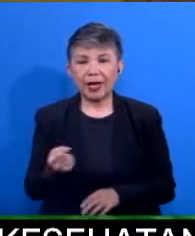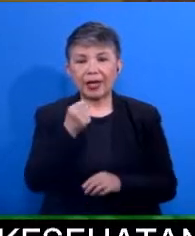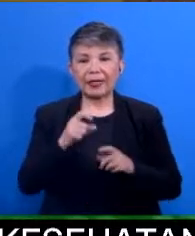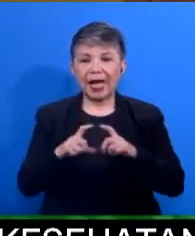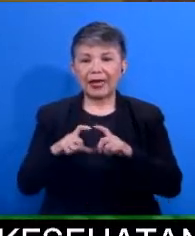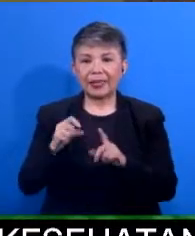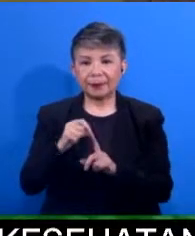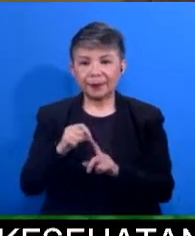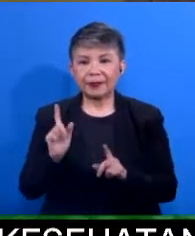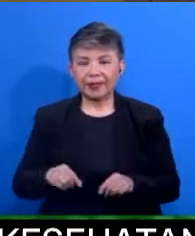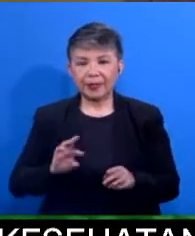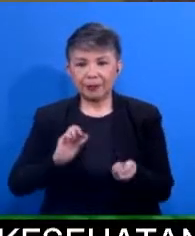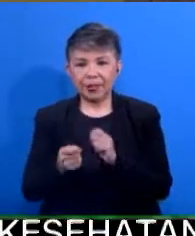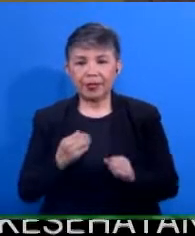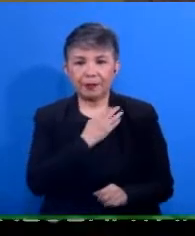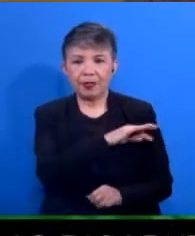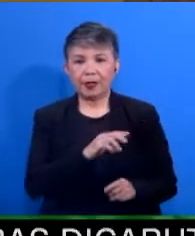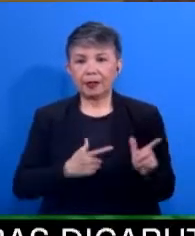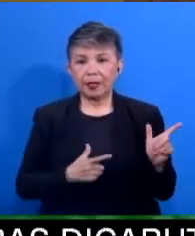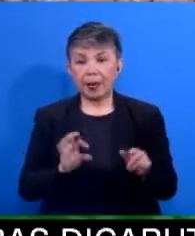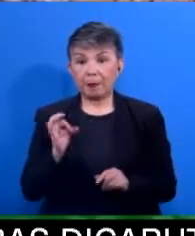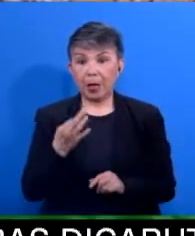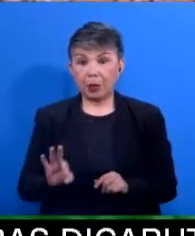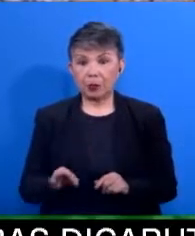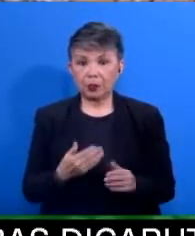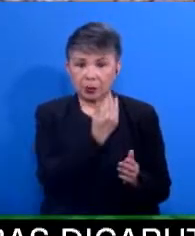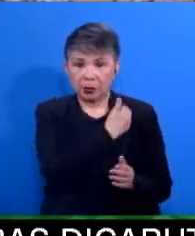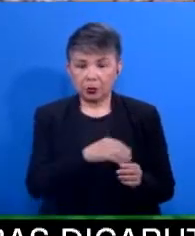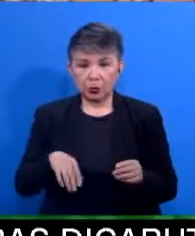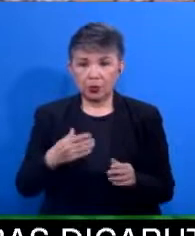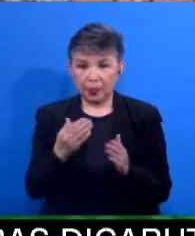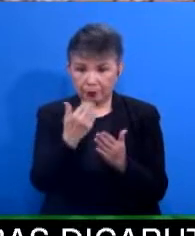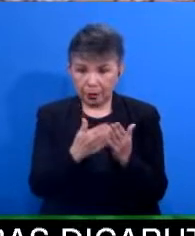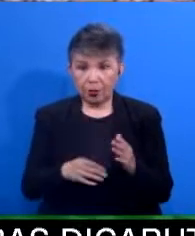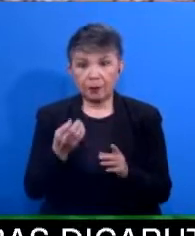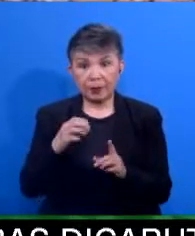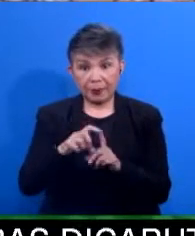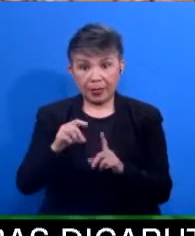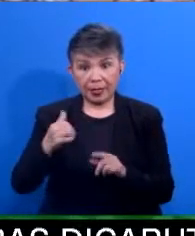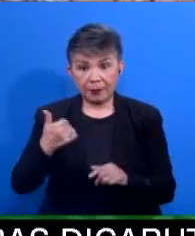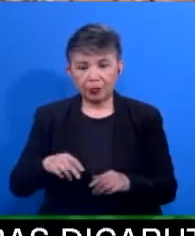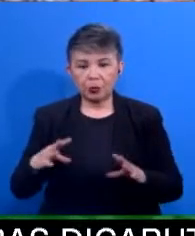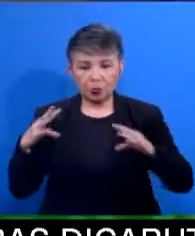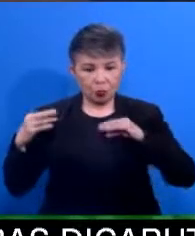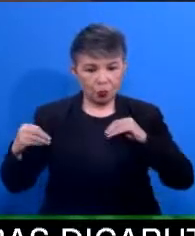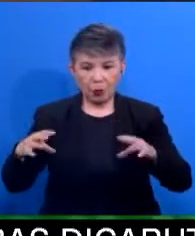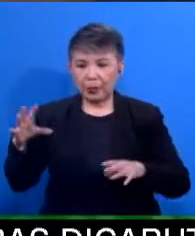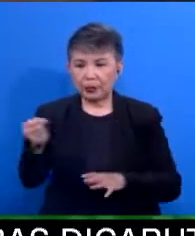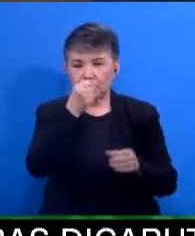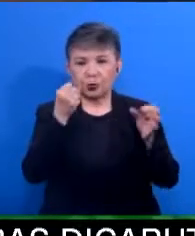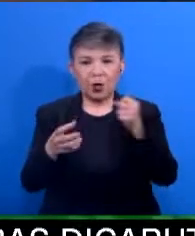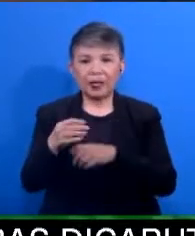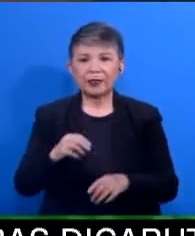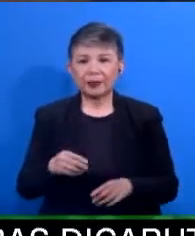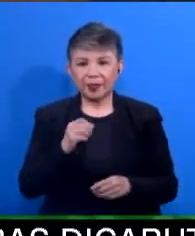Andika Perkasa sebagai Panglima TNI yang baru. Sesuai dengan peraturan DPR, persetujuan diambil berdasarkan musyawarah mufakat seluruh